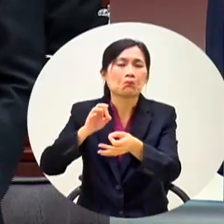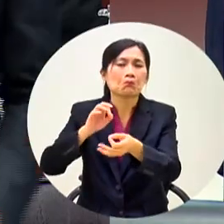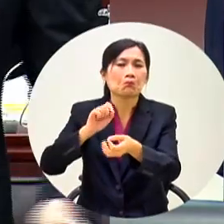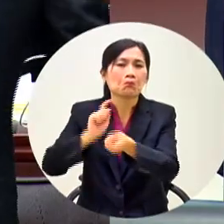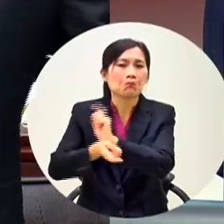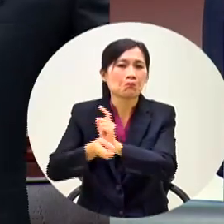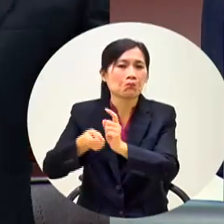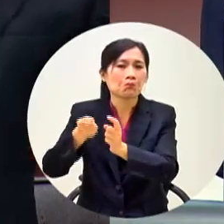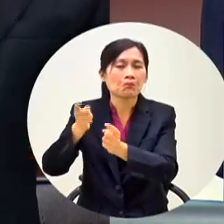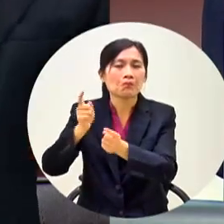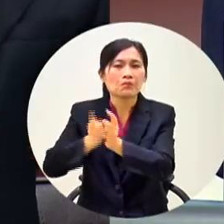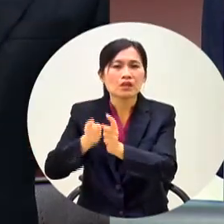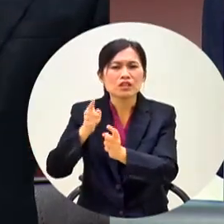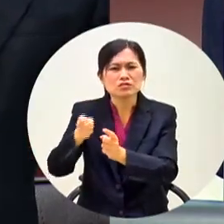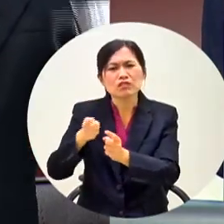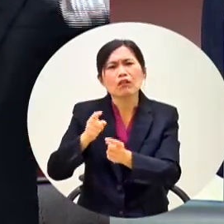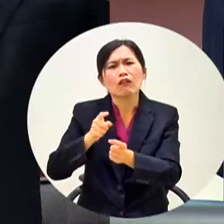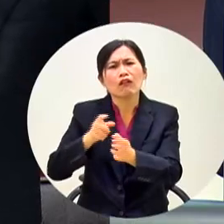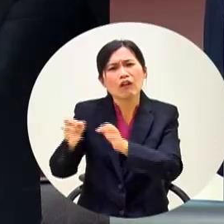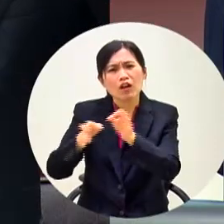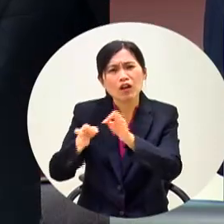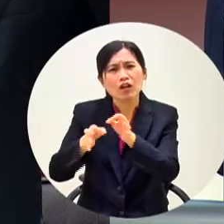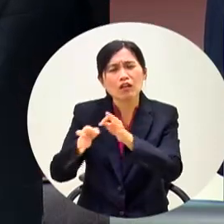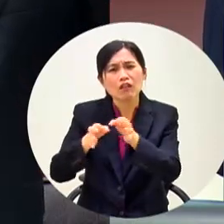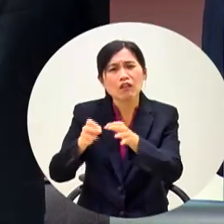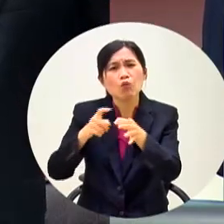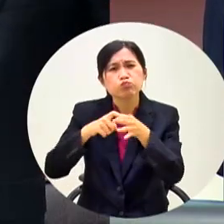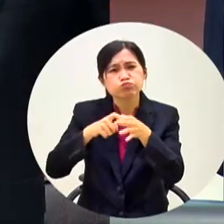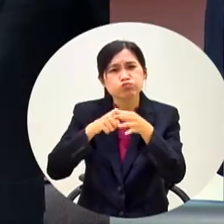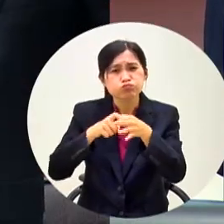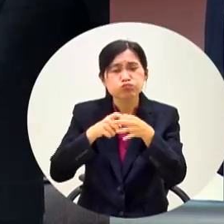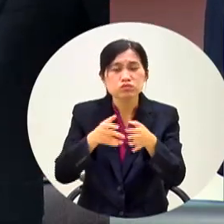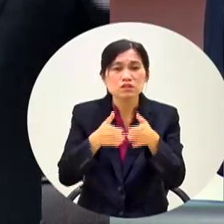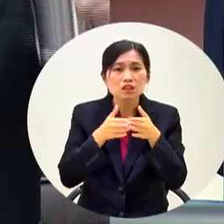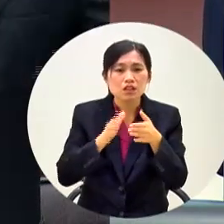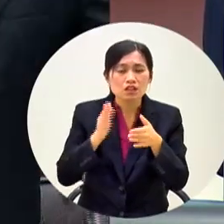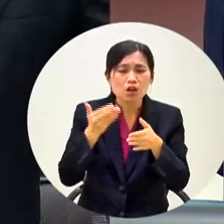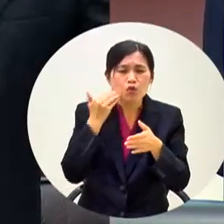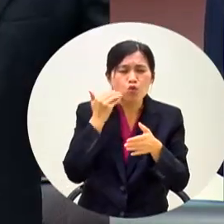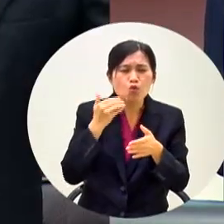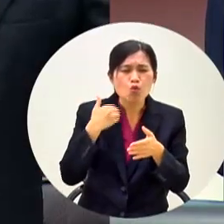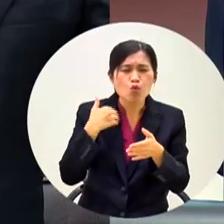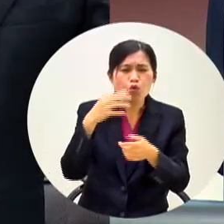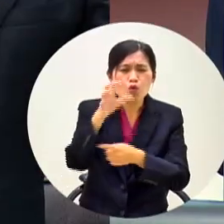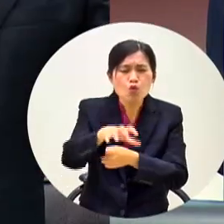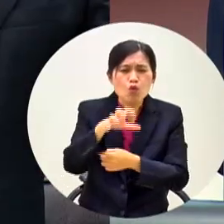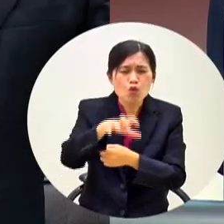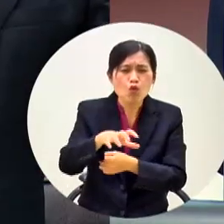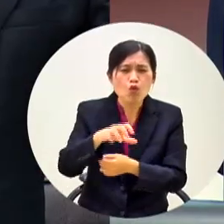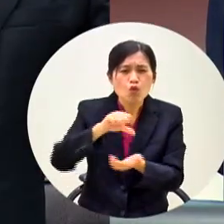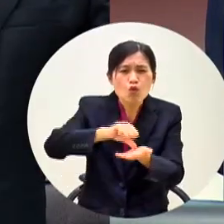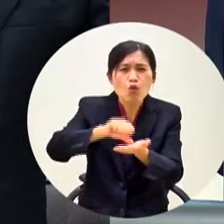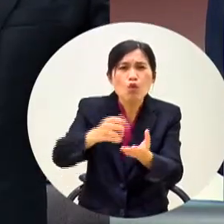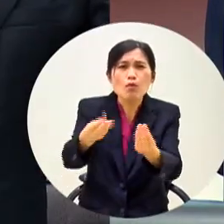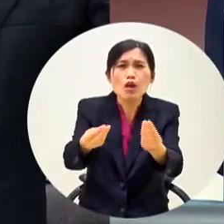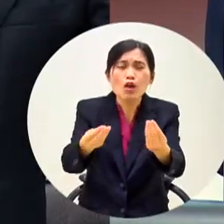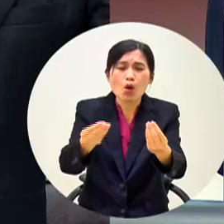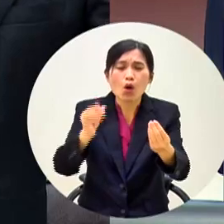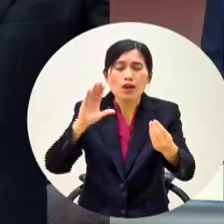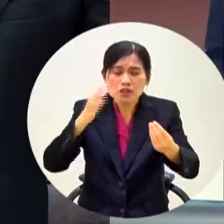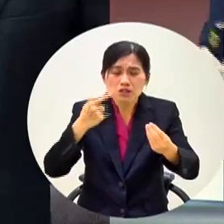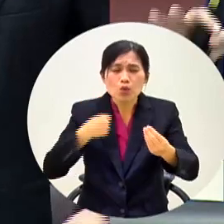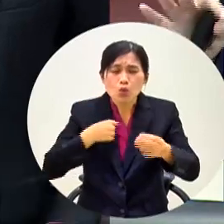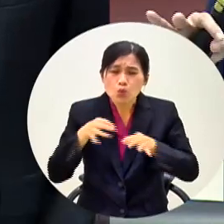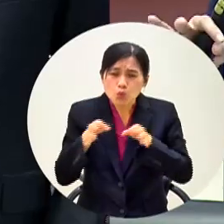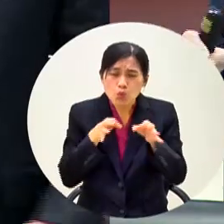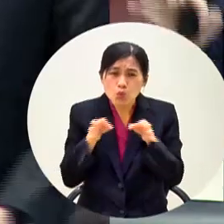们的谋生的工具了。那所以，即便他不务农，他都有可能，他是他做